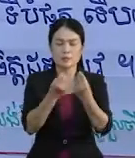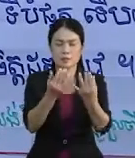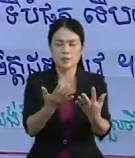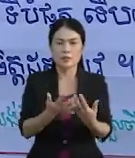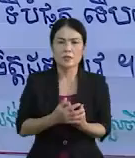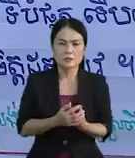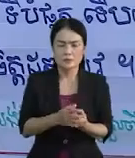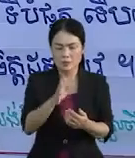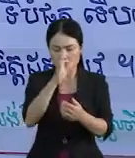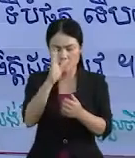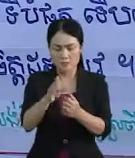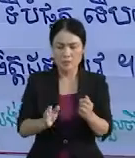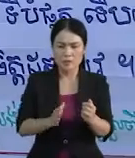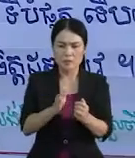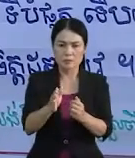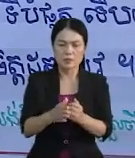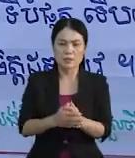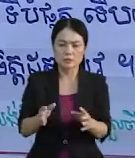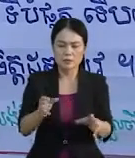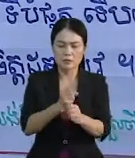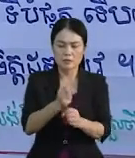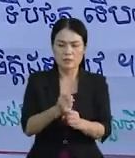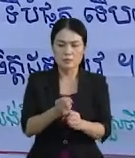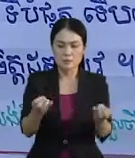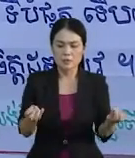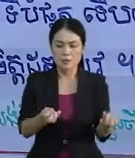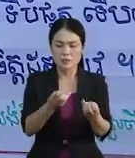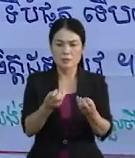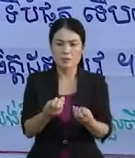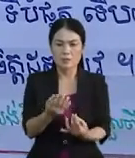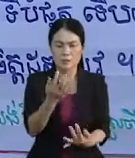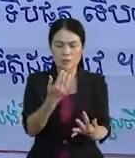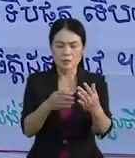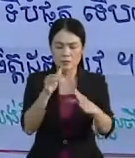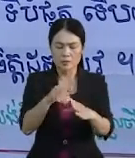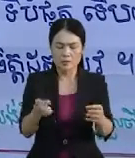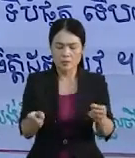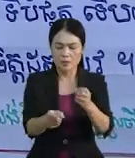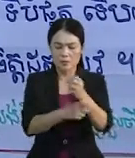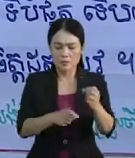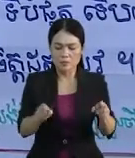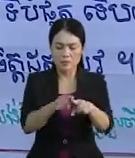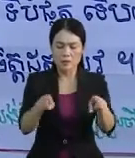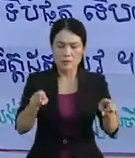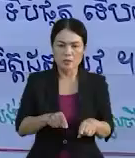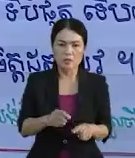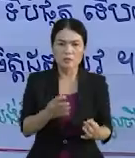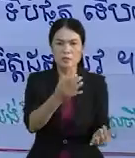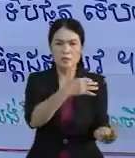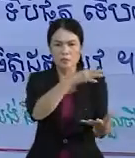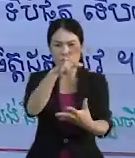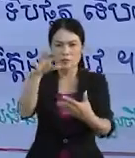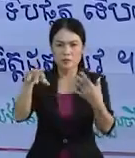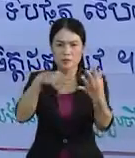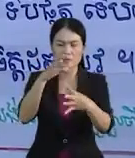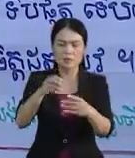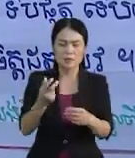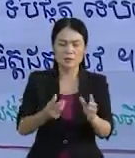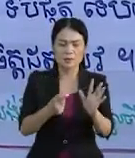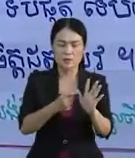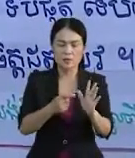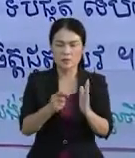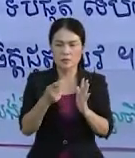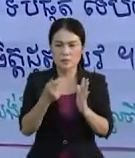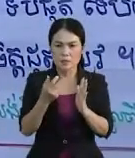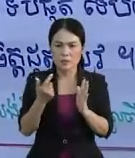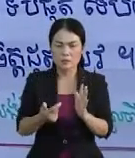าเพลียมหนุกกวาดบานรถเสือขนมฟรายชายยางสันโทสันเทอถ้าโดยงอนังตร